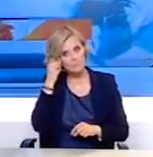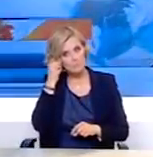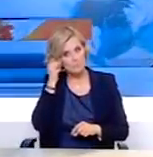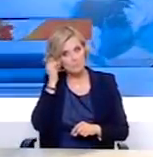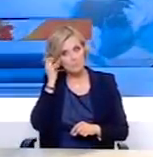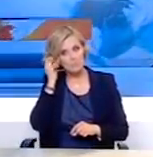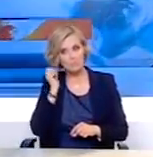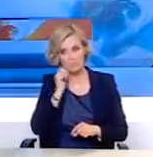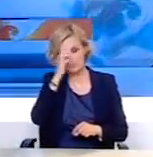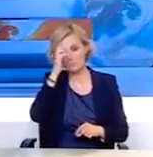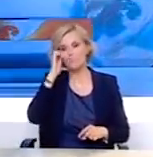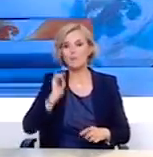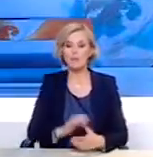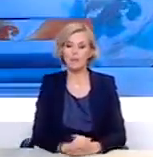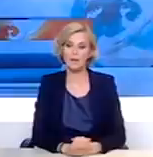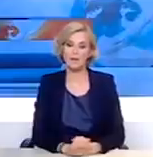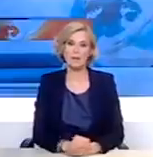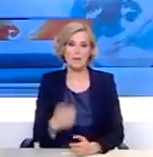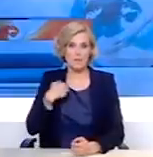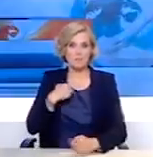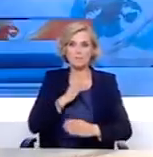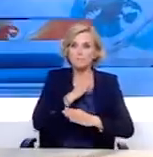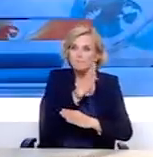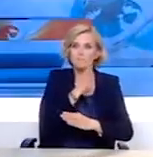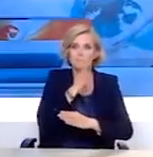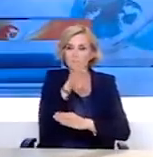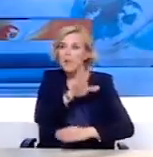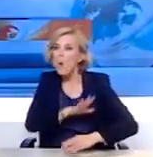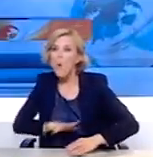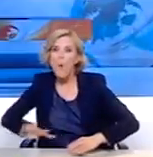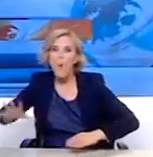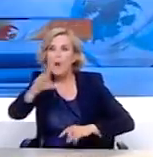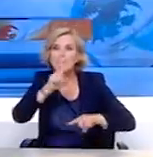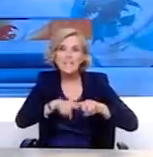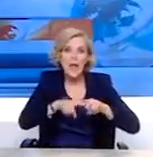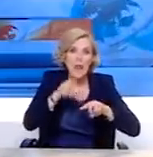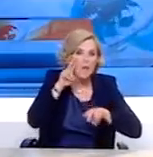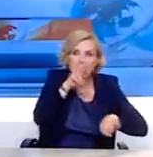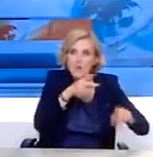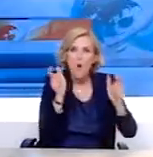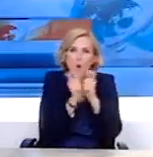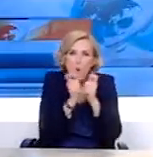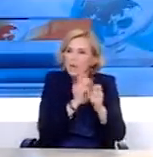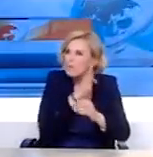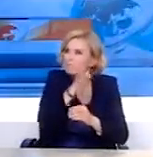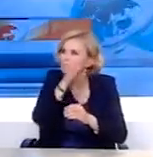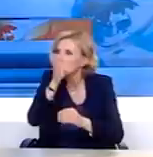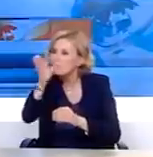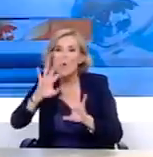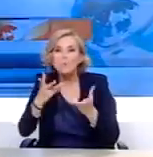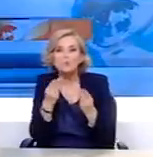εξορμήσεις με γεωγραφικά και επιδημιολογικά κριτήρια, έτσι ώστε να δούμε το πώς έχει